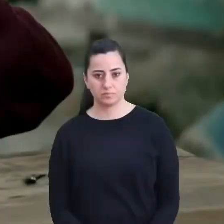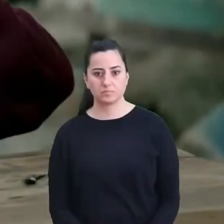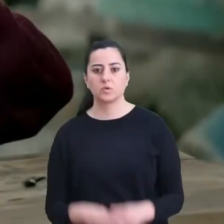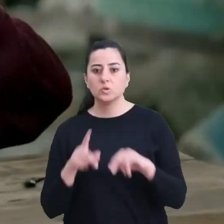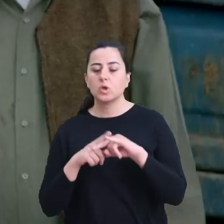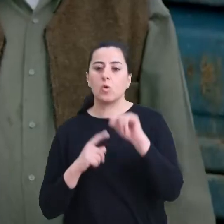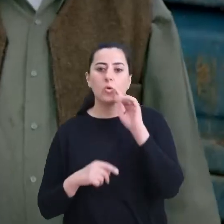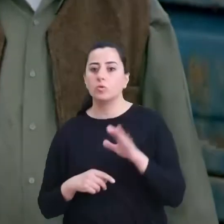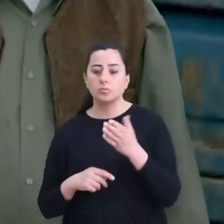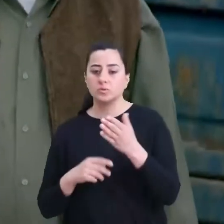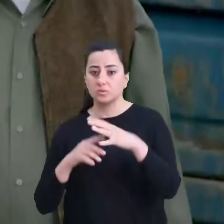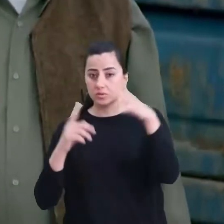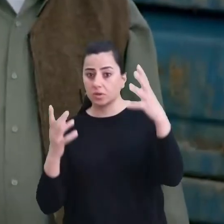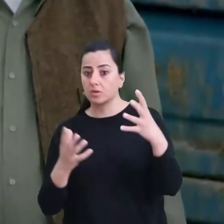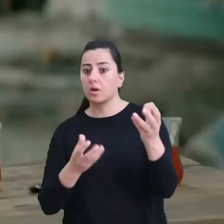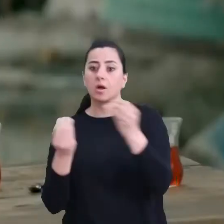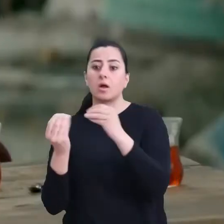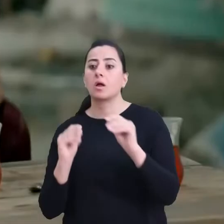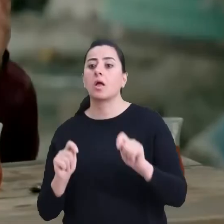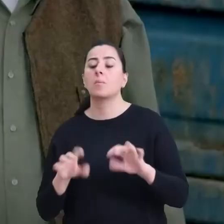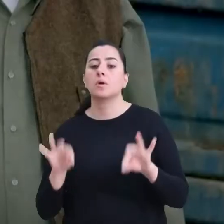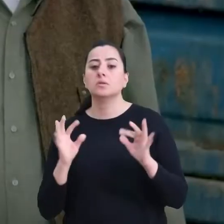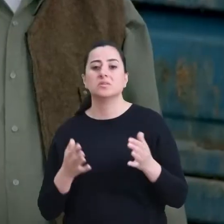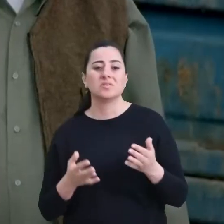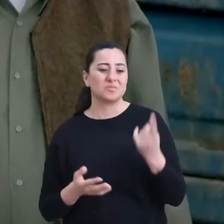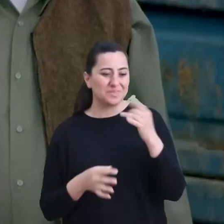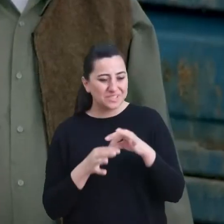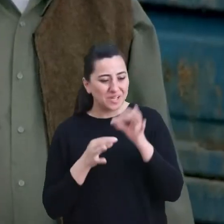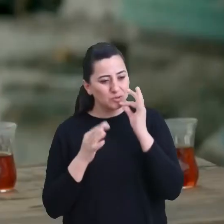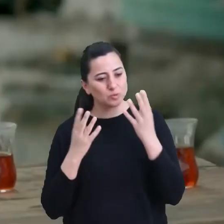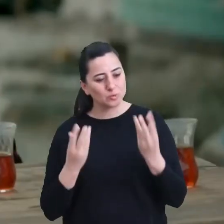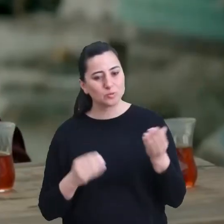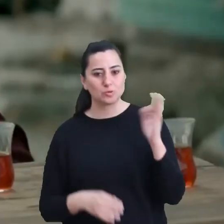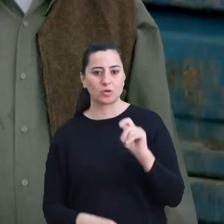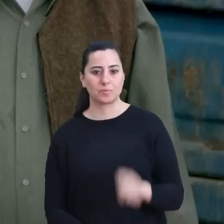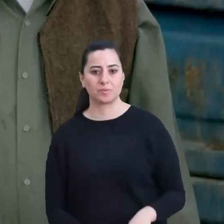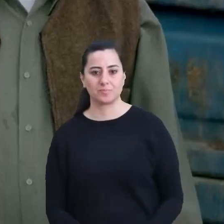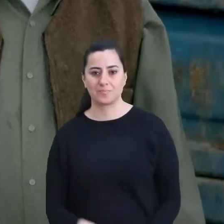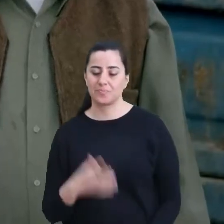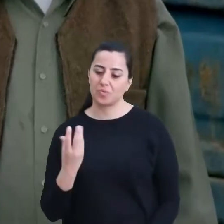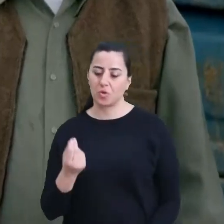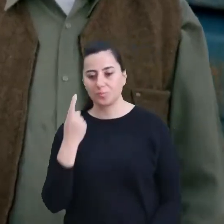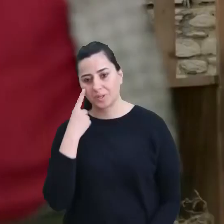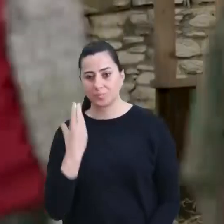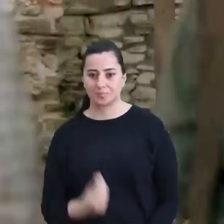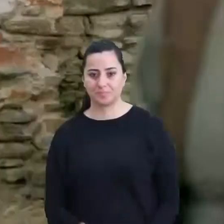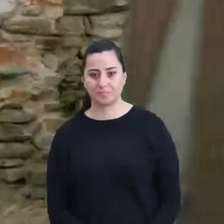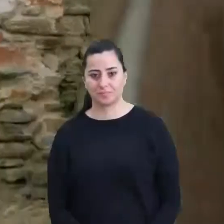Hüseyin oğlum ne ettiniz? Çardağı yüklemediniz mi daha? Ya gel çay içelim, ondan sonra yükleriz ya. Hadi bakayım.